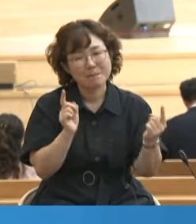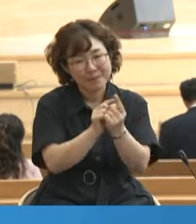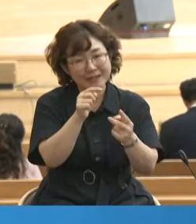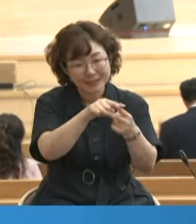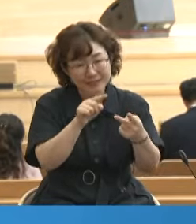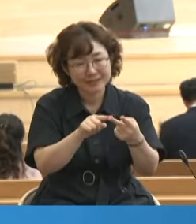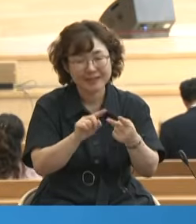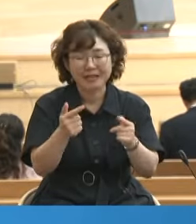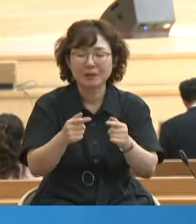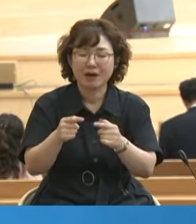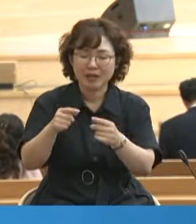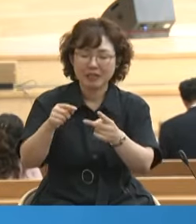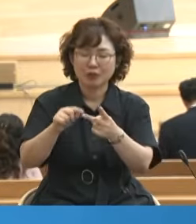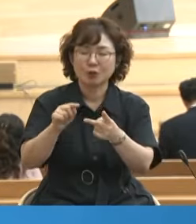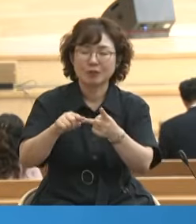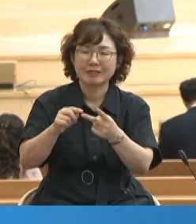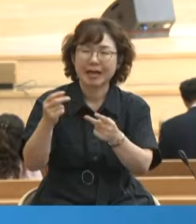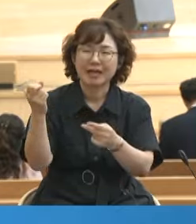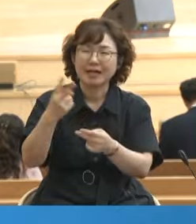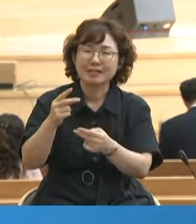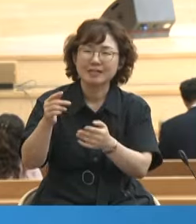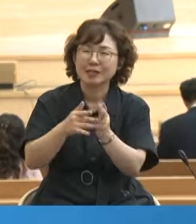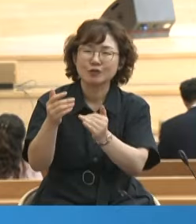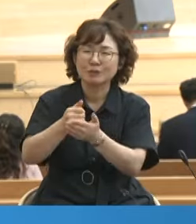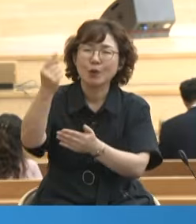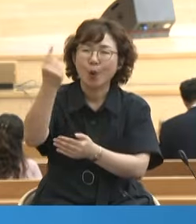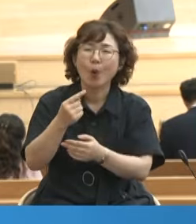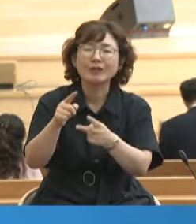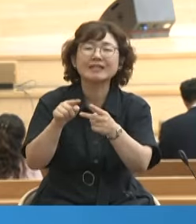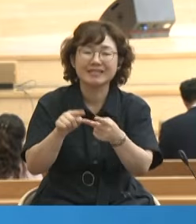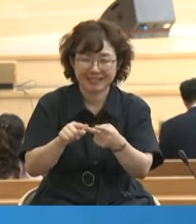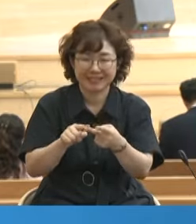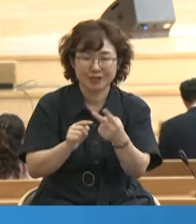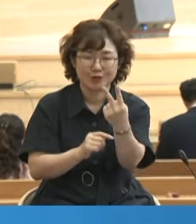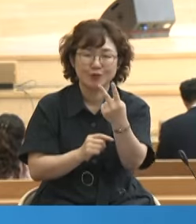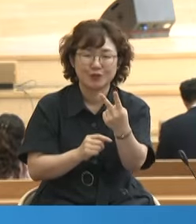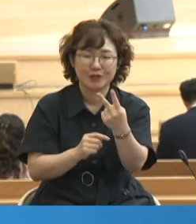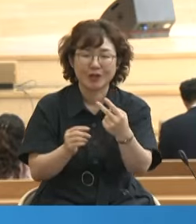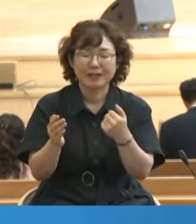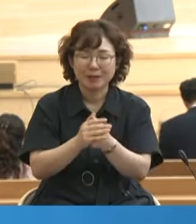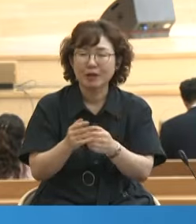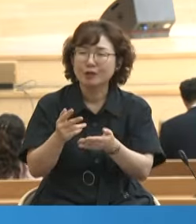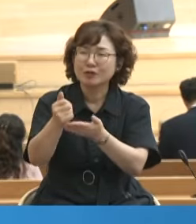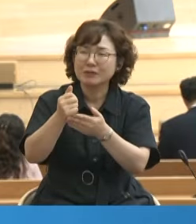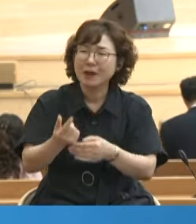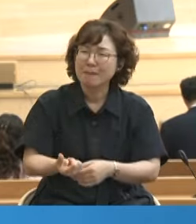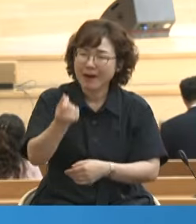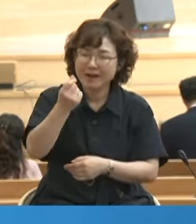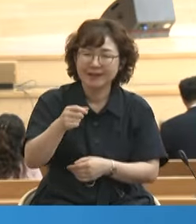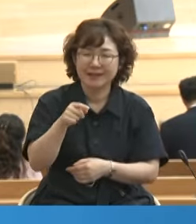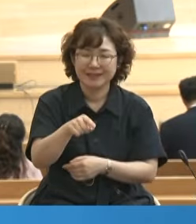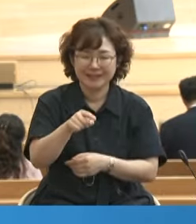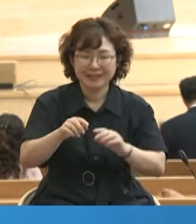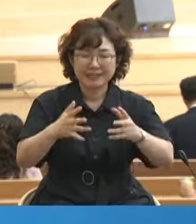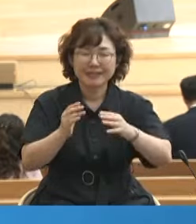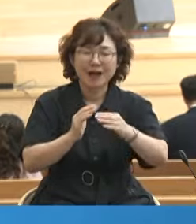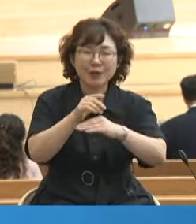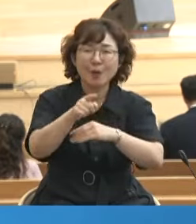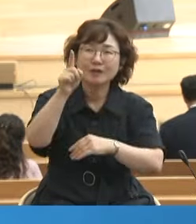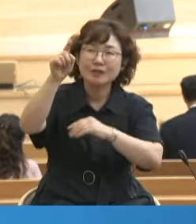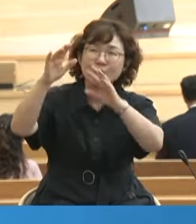아니면 우주적인 종말을 맞이하든지, 그러면 주님이 하루라도 빨리 우리를 이 세상 넘어